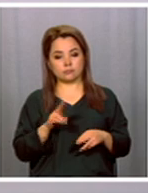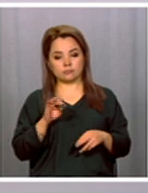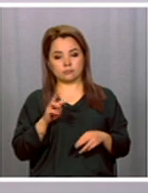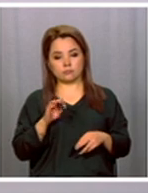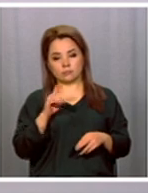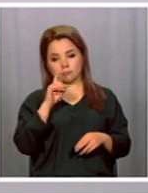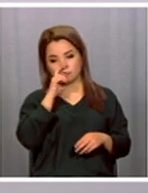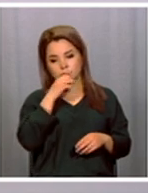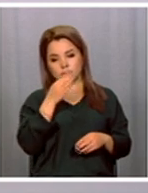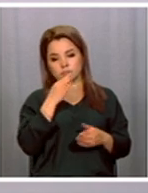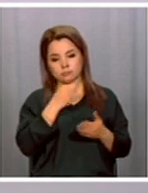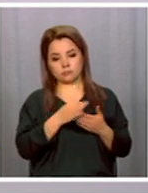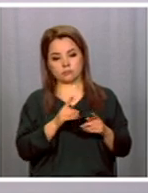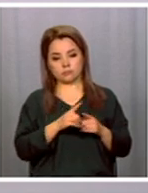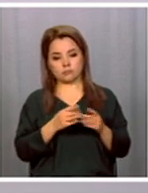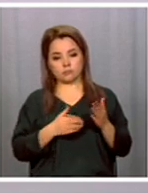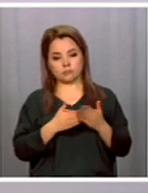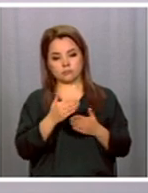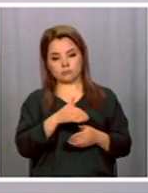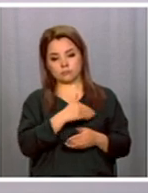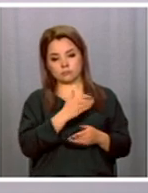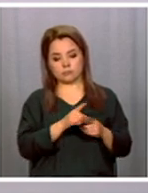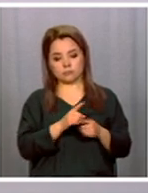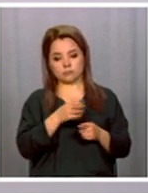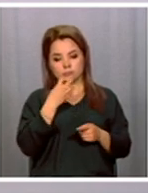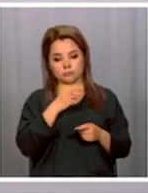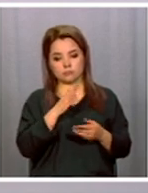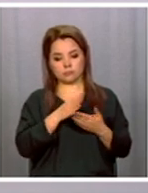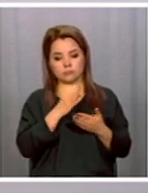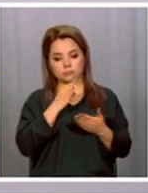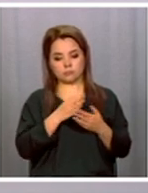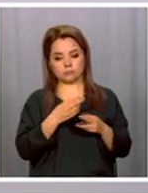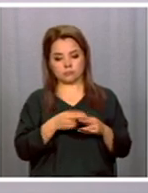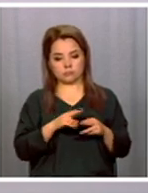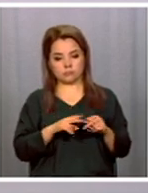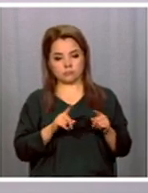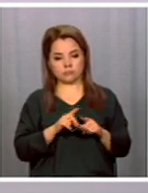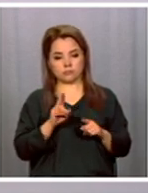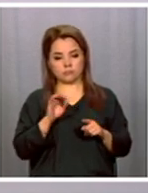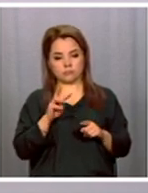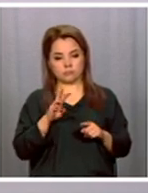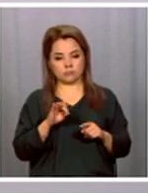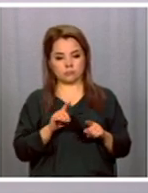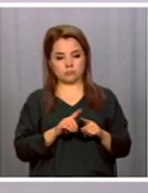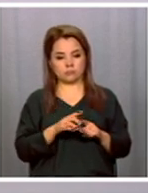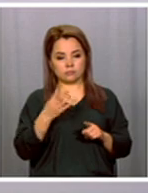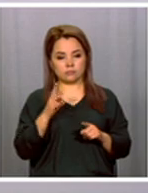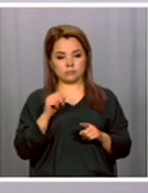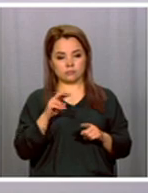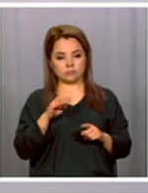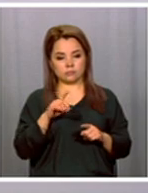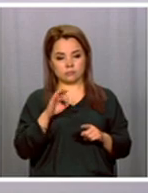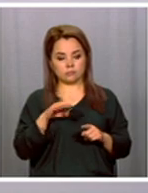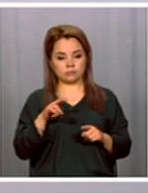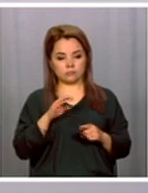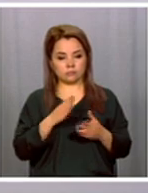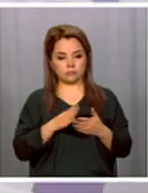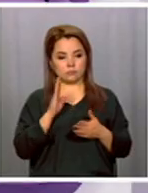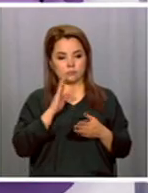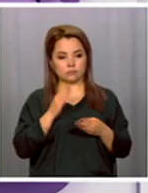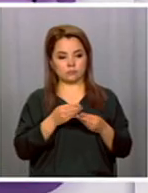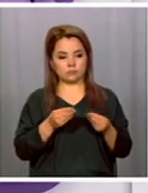қышқылы жоғары температурада қыздыратын болсақ, кремнийдің 4 валентті оксиді мен суға ыдырайды.